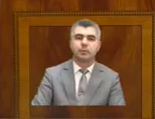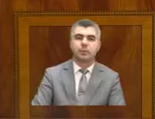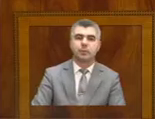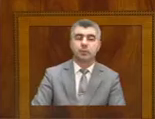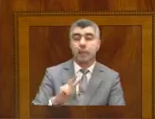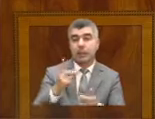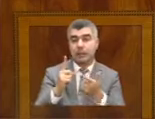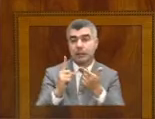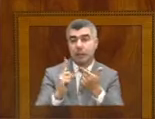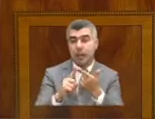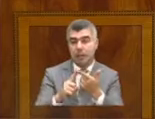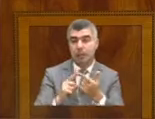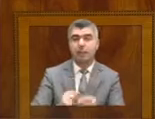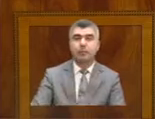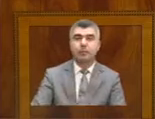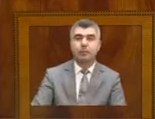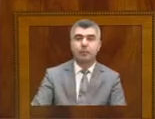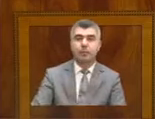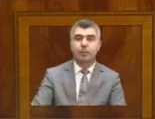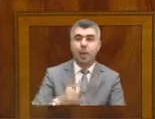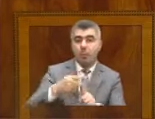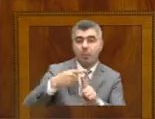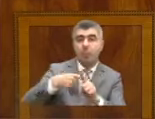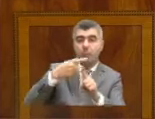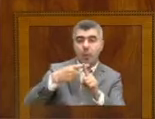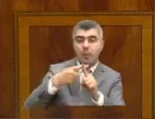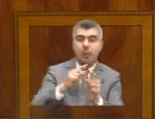المحور الثاني يتعلق بالرفع من وقع